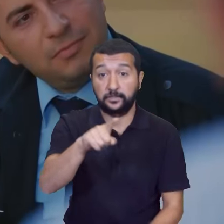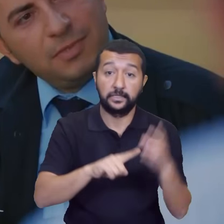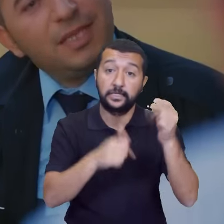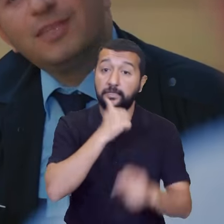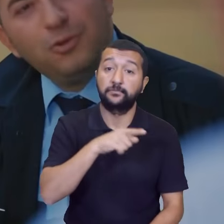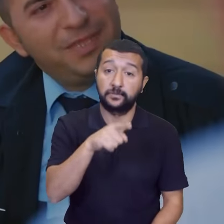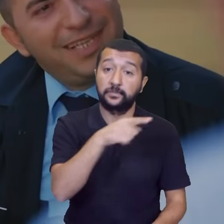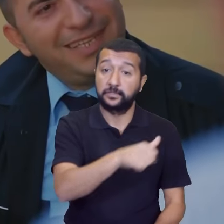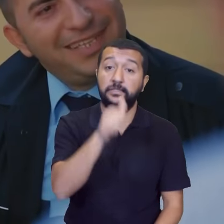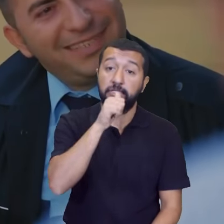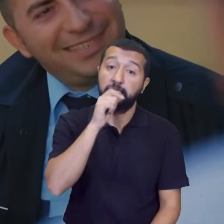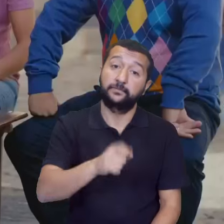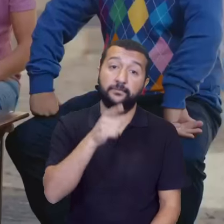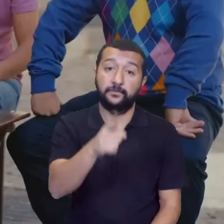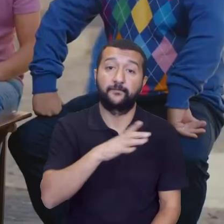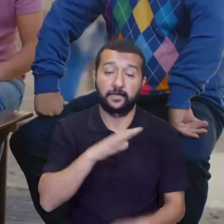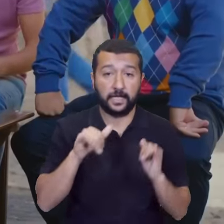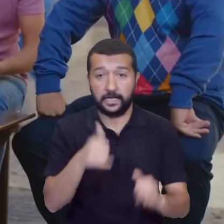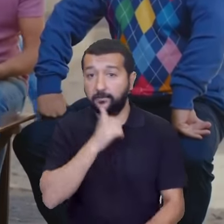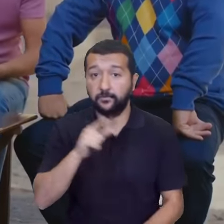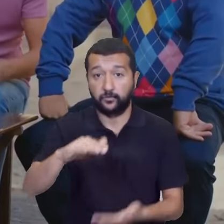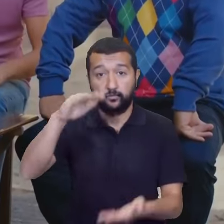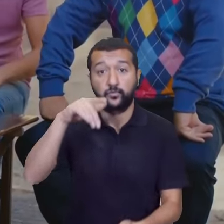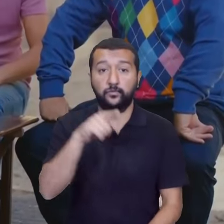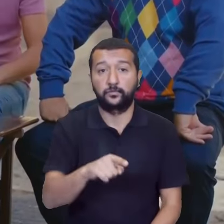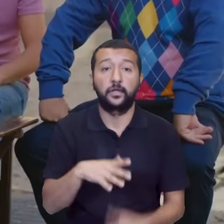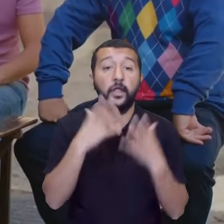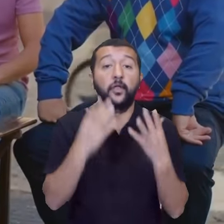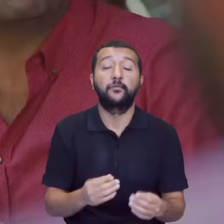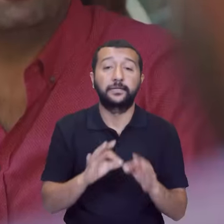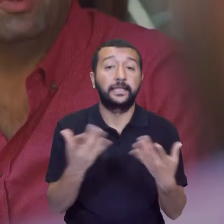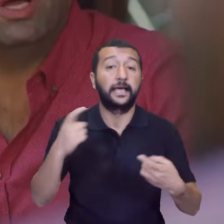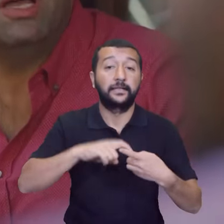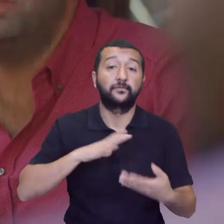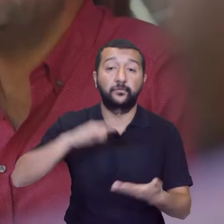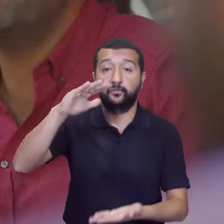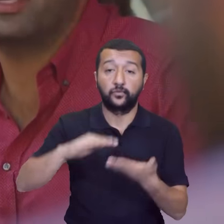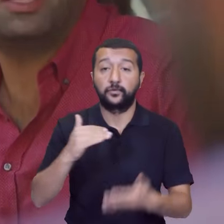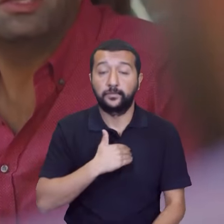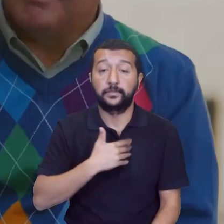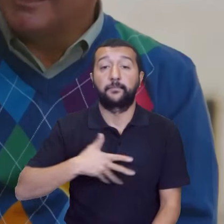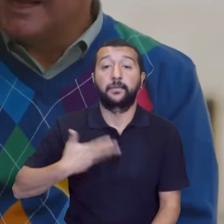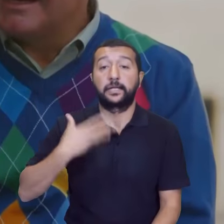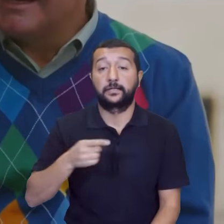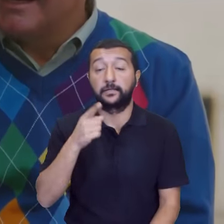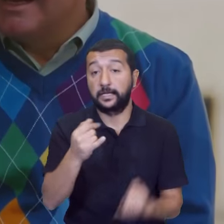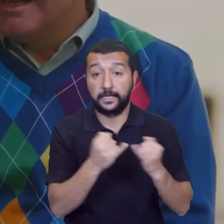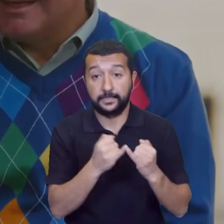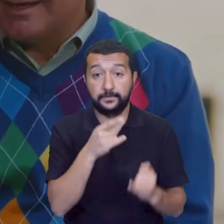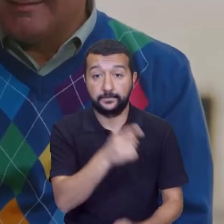İlyas abicim. Sen de löpletenlerdensin. Aynen abi hem de büyük boy. Ne olmuş oğlum ne alakası var büyük boyla? Bizimki meraktan.